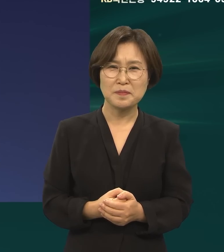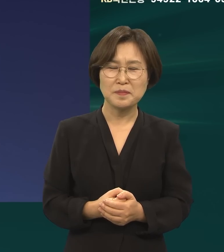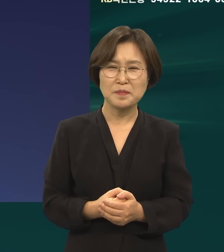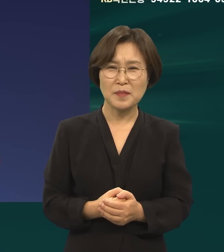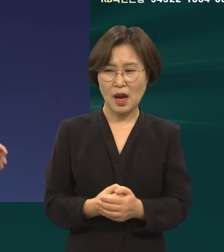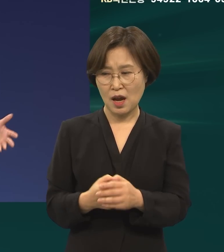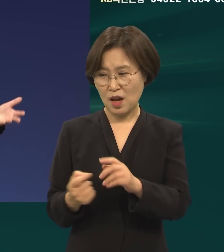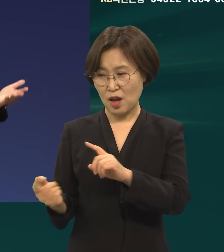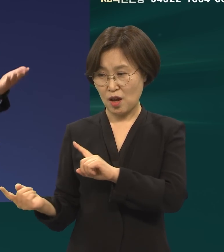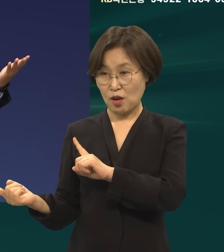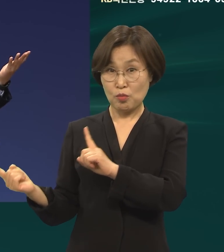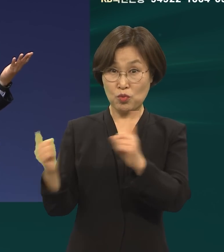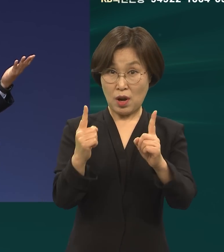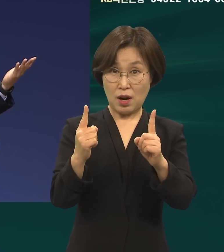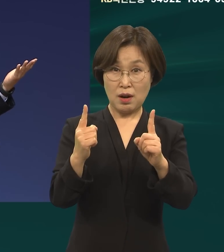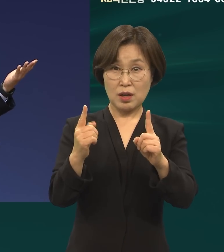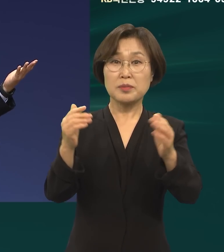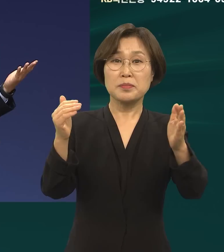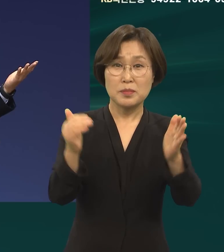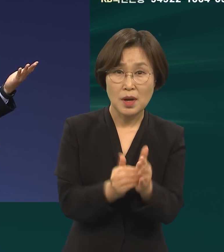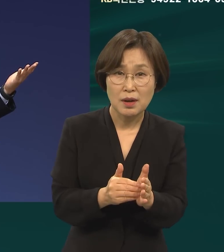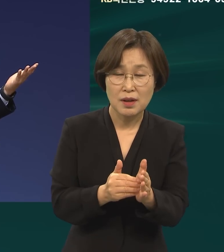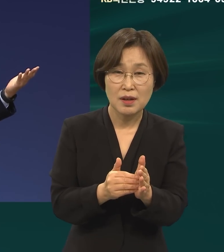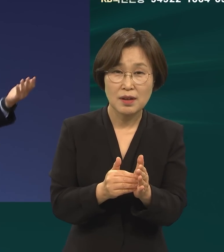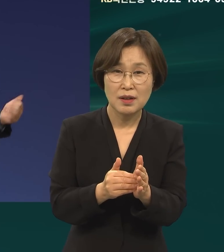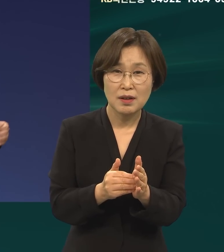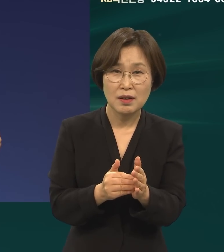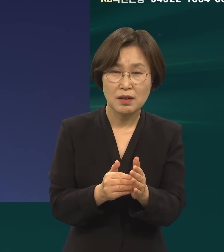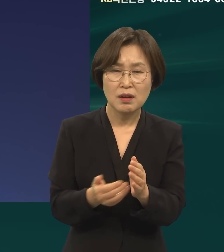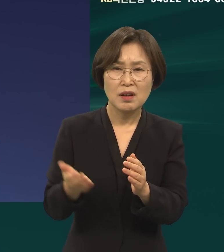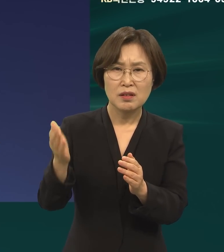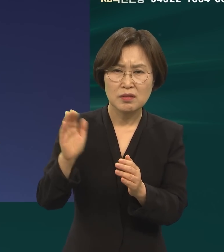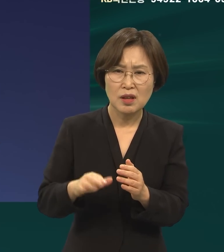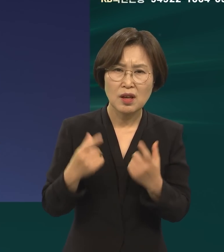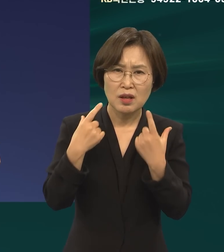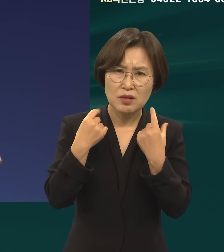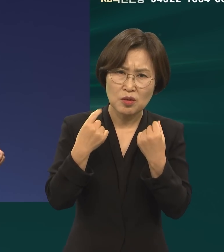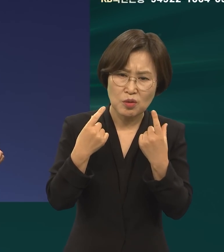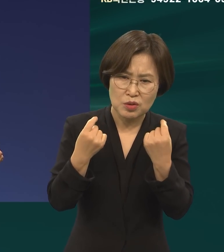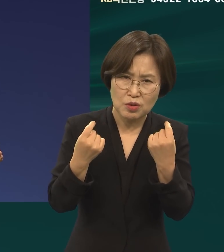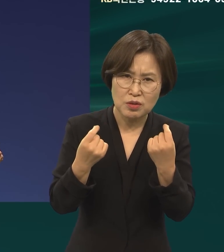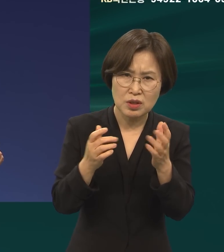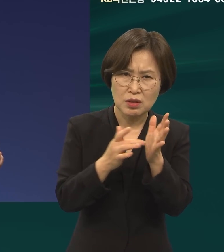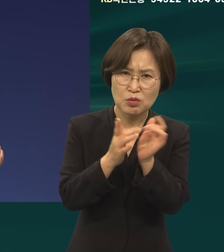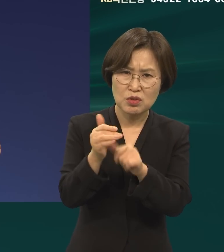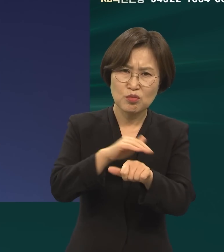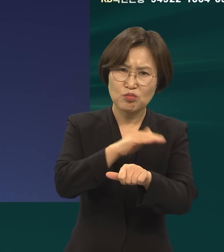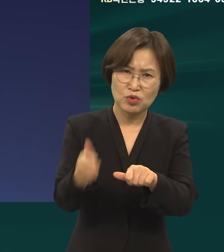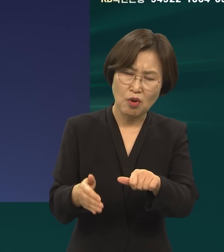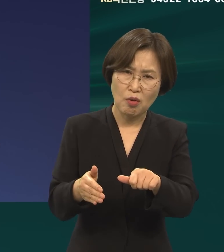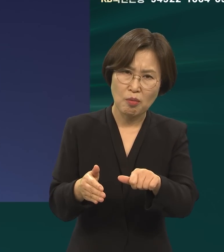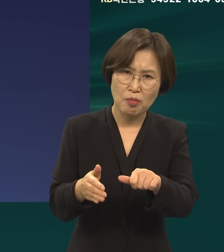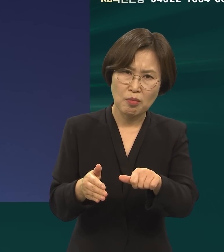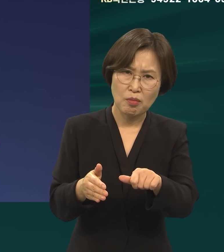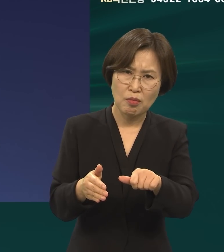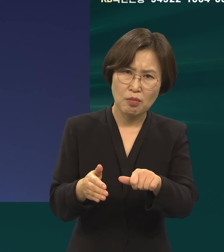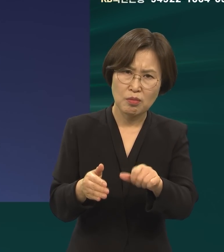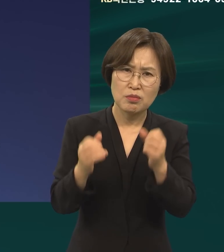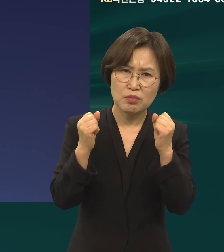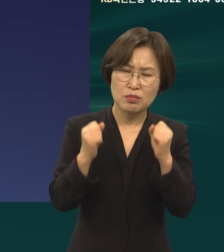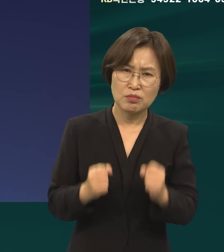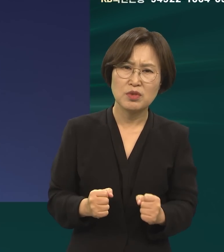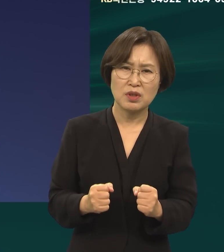부활인데도, 부활하셨는데도 토요일을 사는 거예요. 거기는 아멘 하면 안 되지.